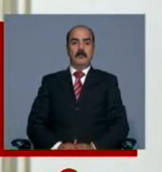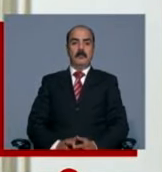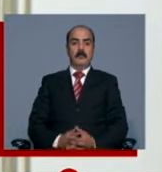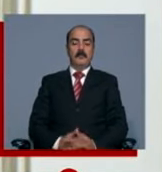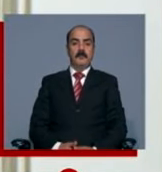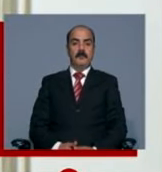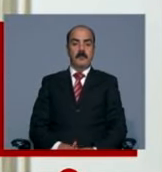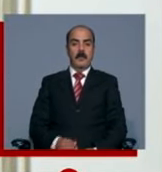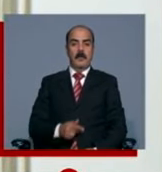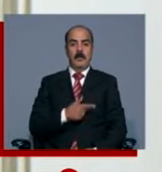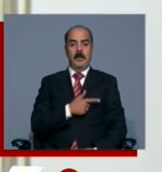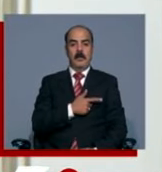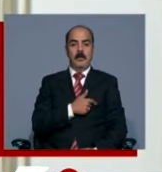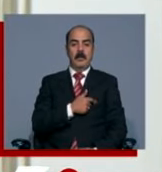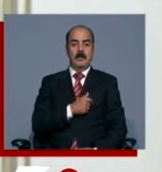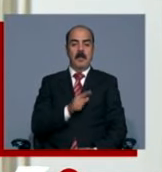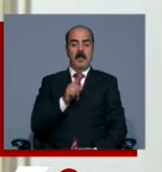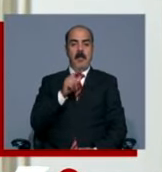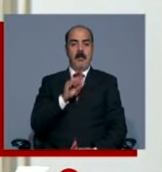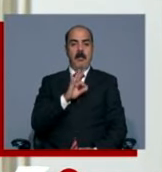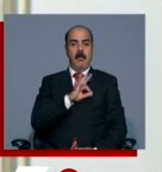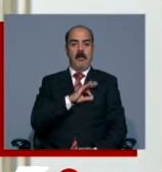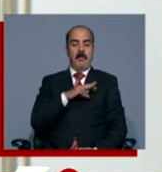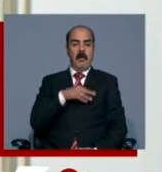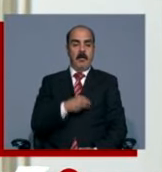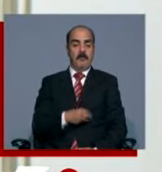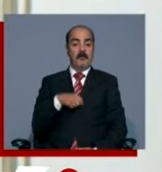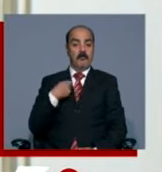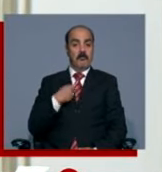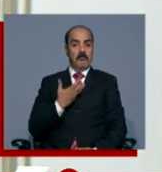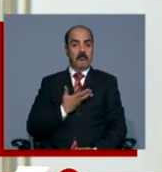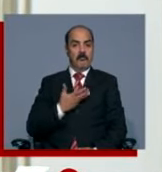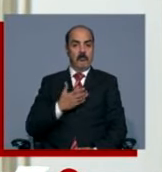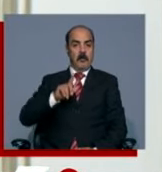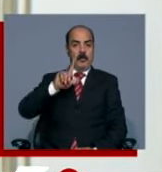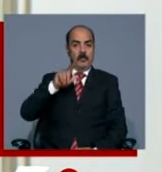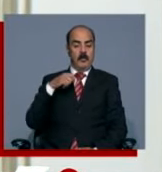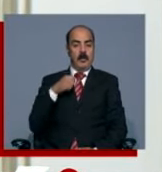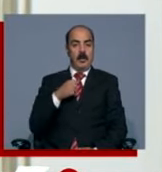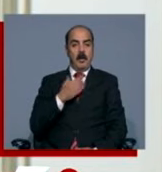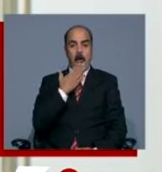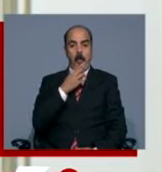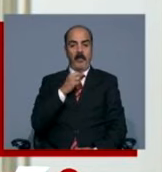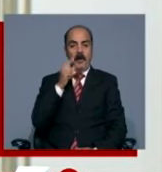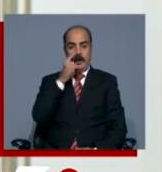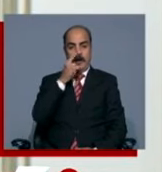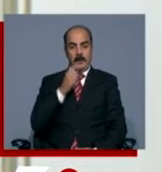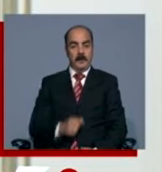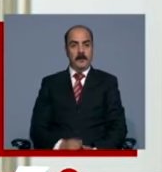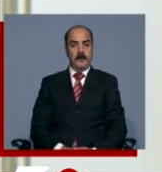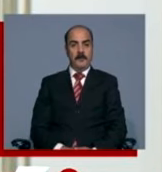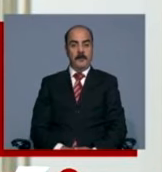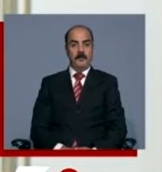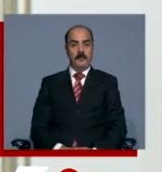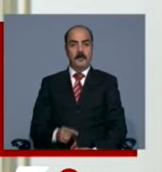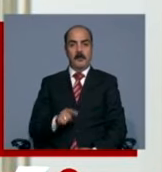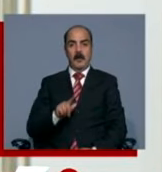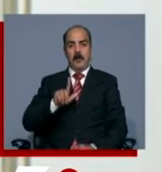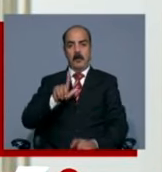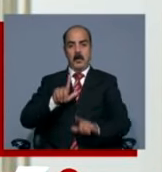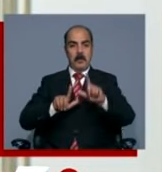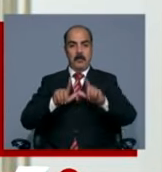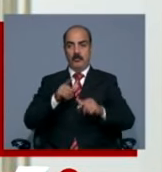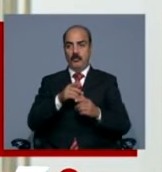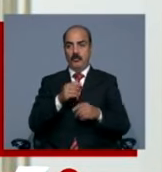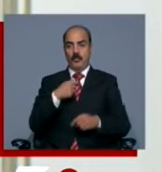الرحمن الرحيم. فخامة الرئيس فلاديمير بوتين، رئيس روسيا الاتحادية، أصحاب الجلالة